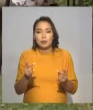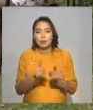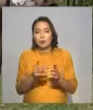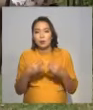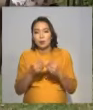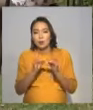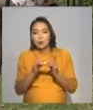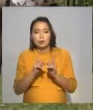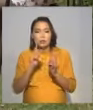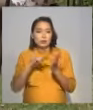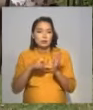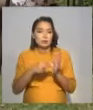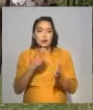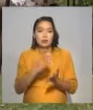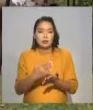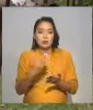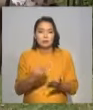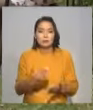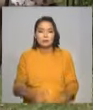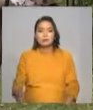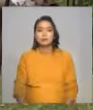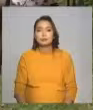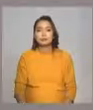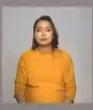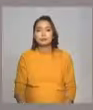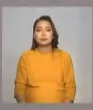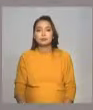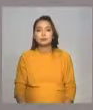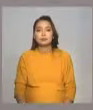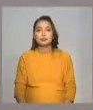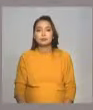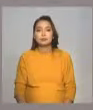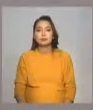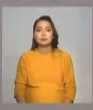жатақхана салу жоспары бар. Айжан Қуаш, Жанайдар Рақымжанов, Астана Таймс, Қарағанды облысынан.